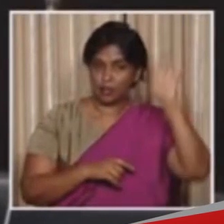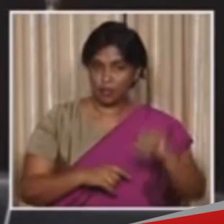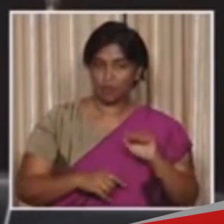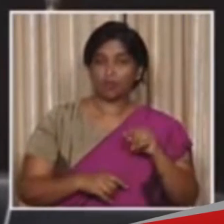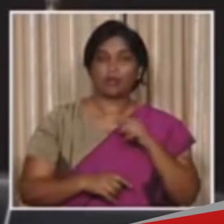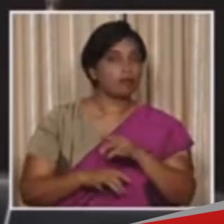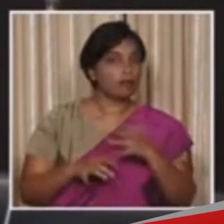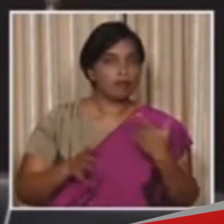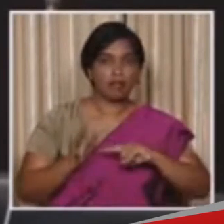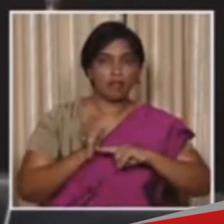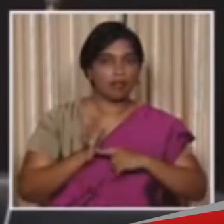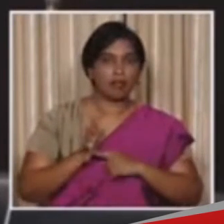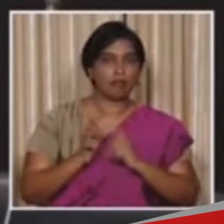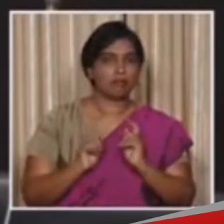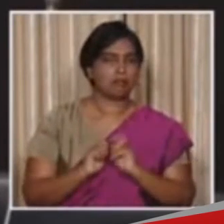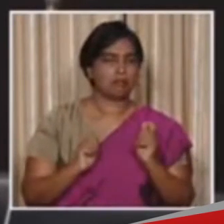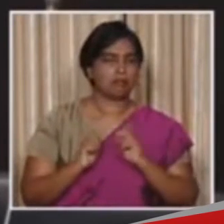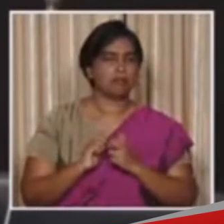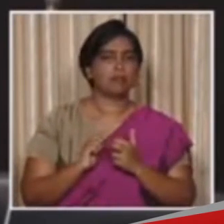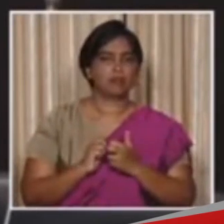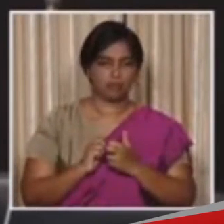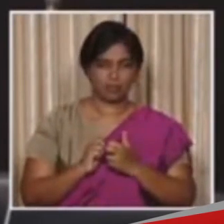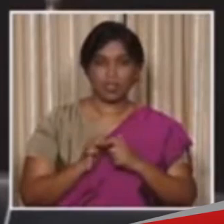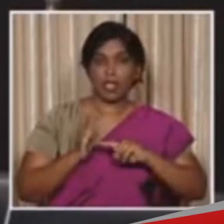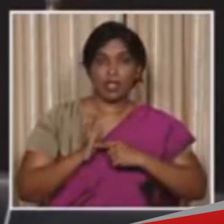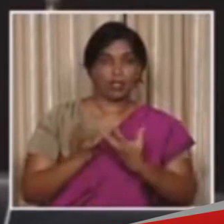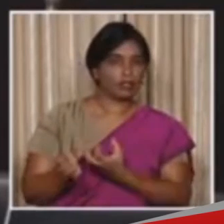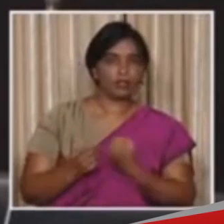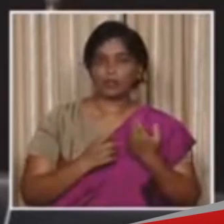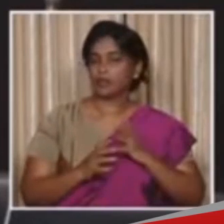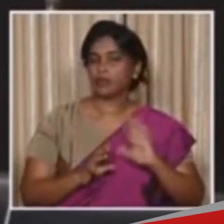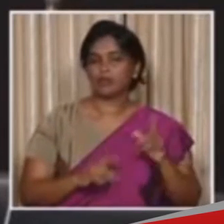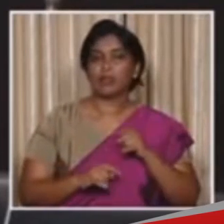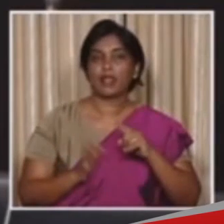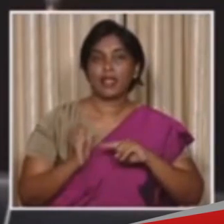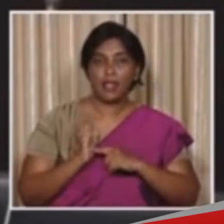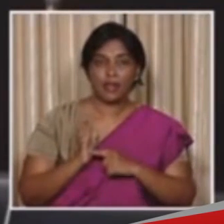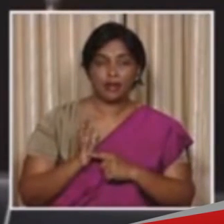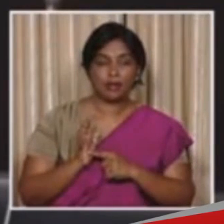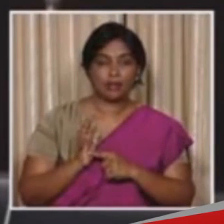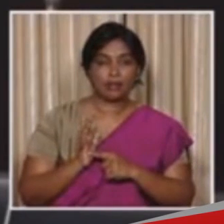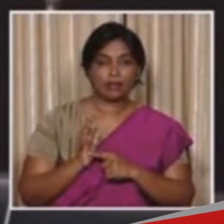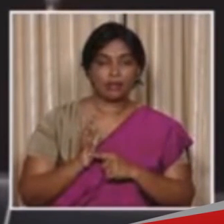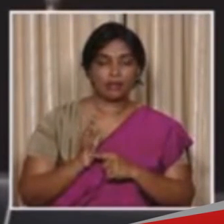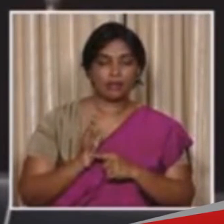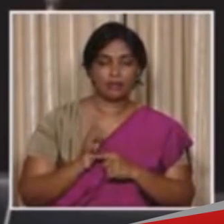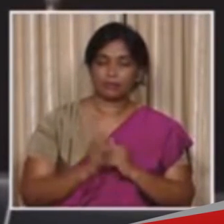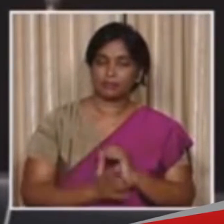එහෙම නැත්නම් පාලං අනතුරට ලක් වෙනවා. එහෙම එන ගැලවීමක් නැහැ. මේක නිකන් එන ගන්න. ඔව්.